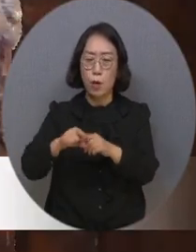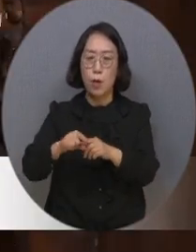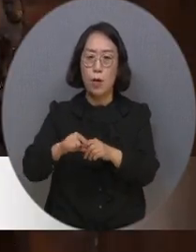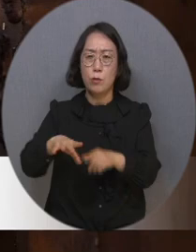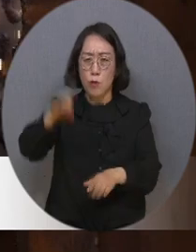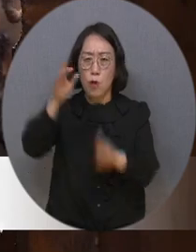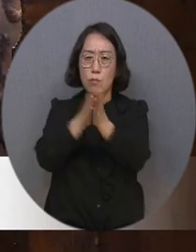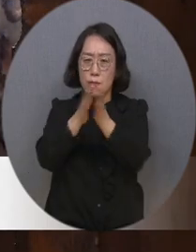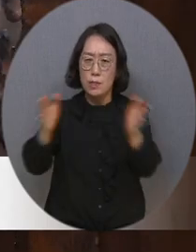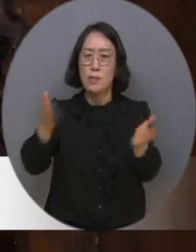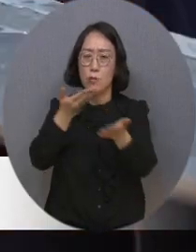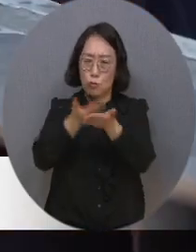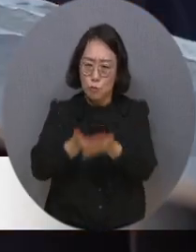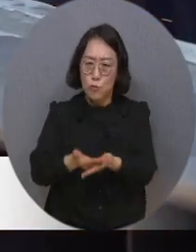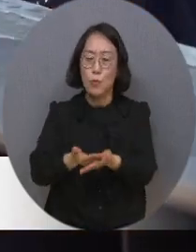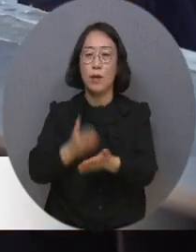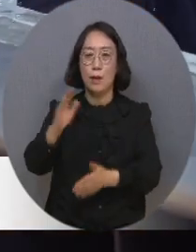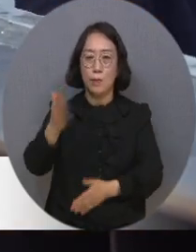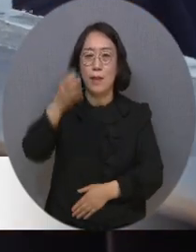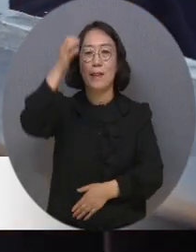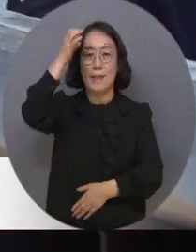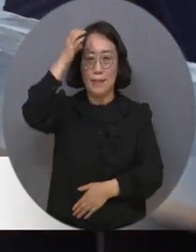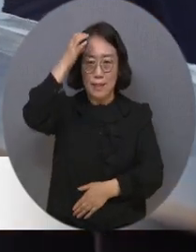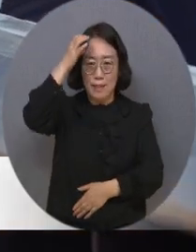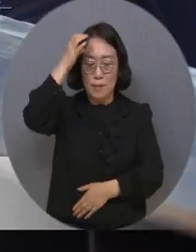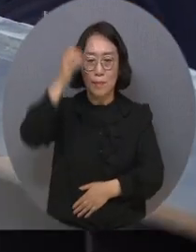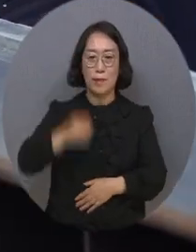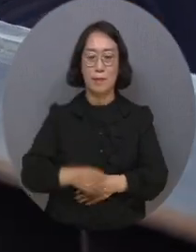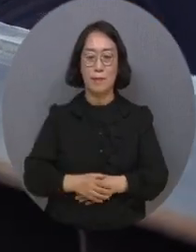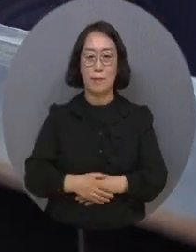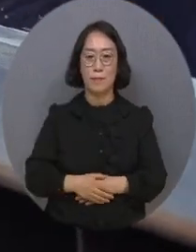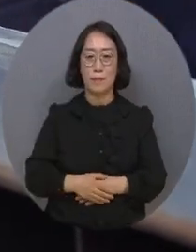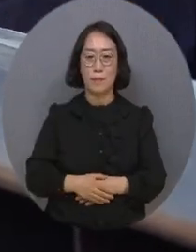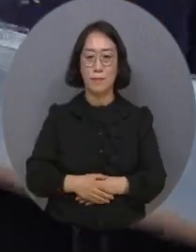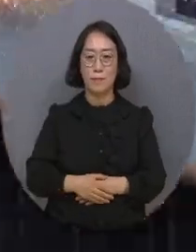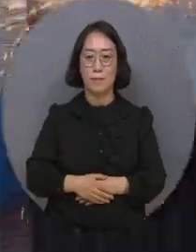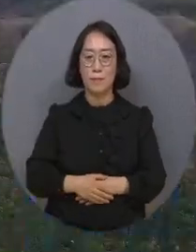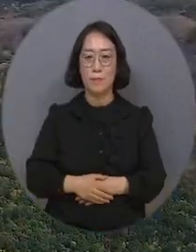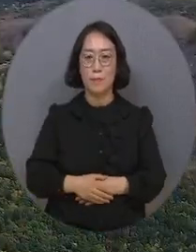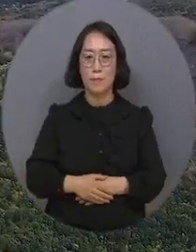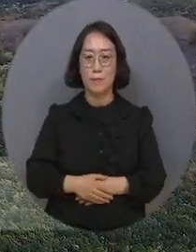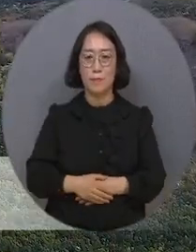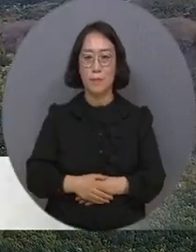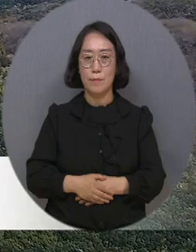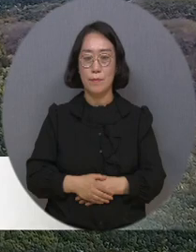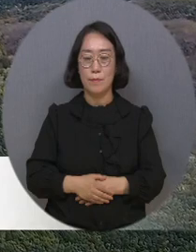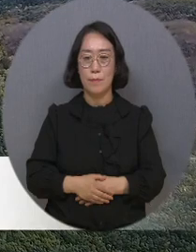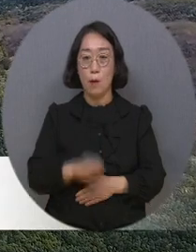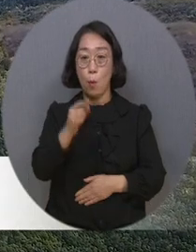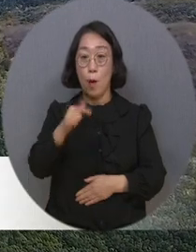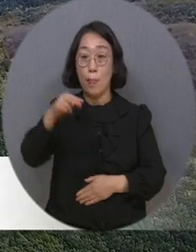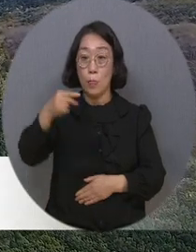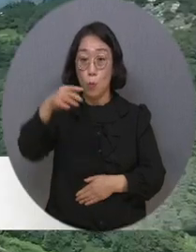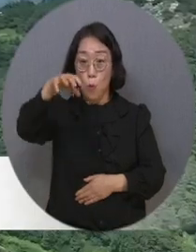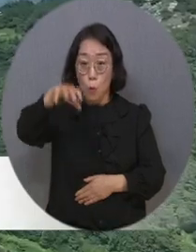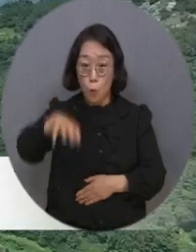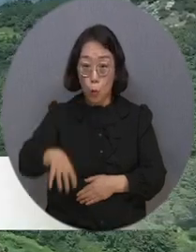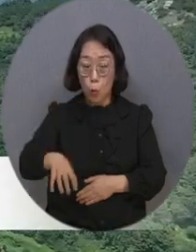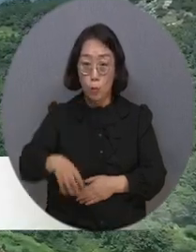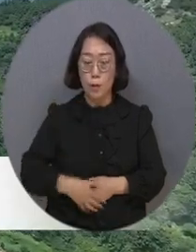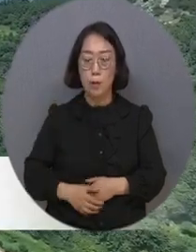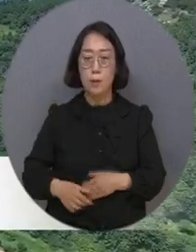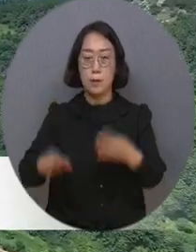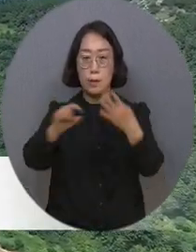되어줄 것으로 기대됩니다 복지tv 뉴스 황윤재입니다 완도군 청산도에서는